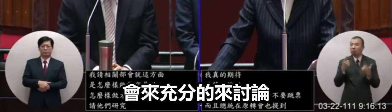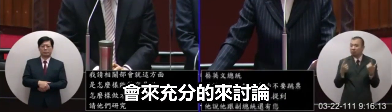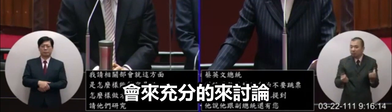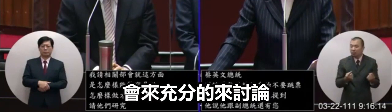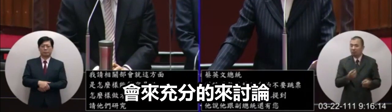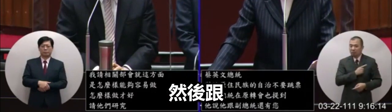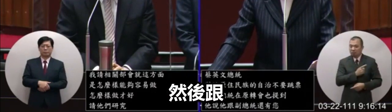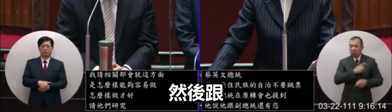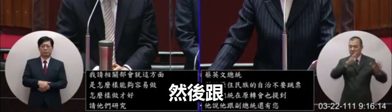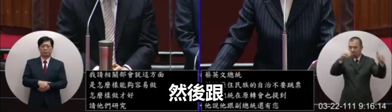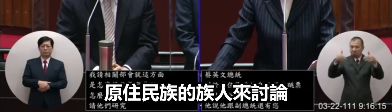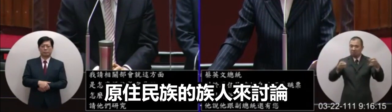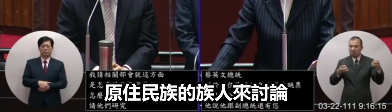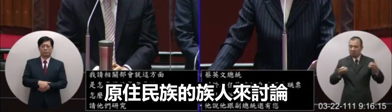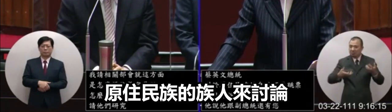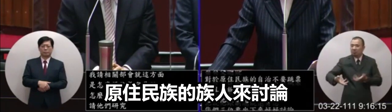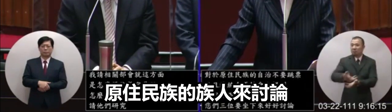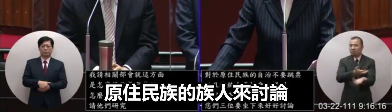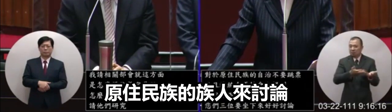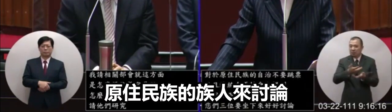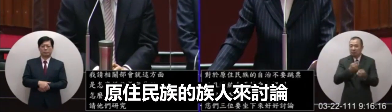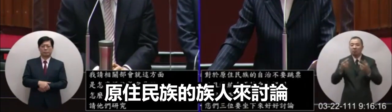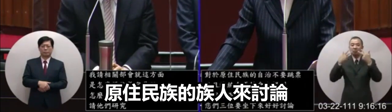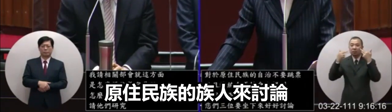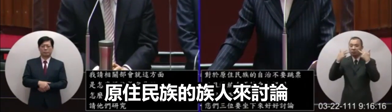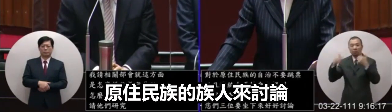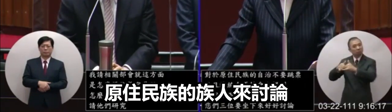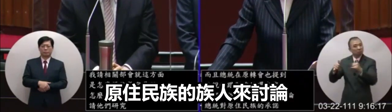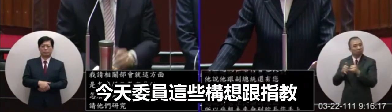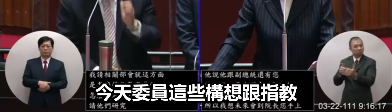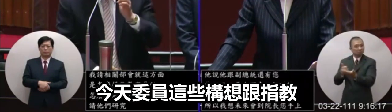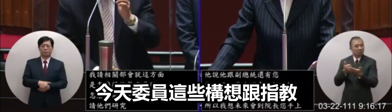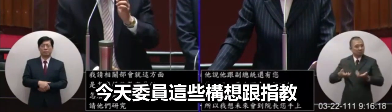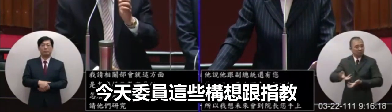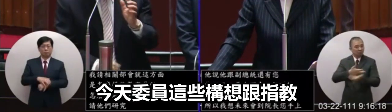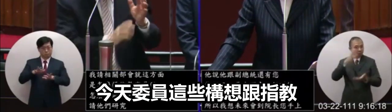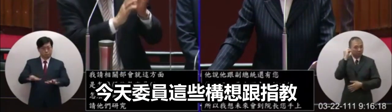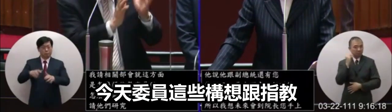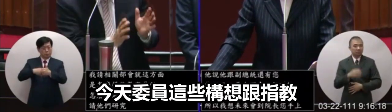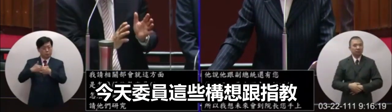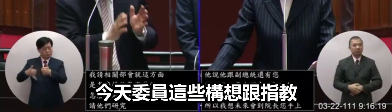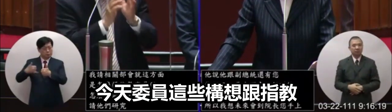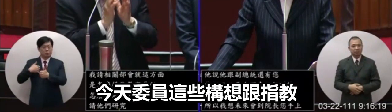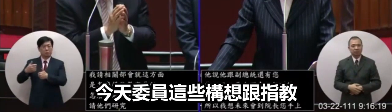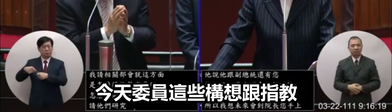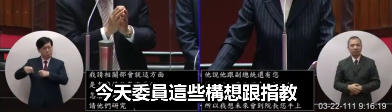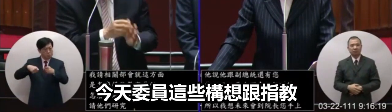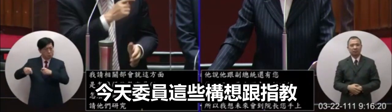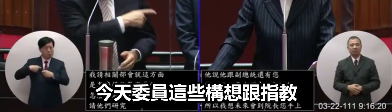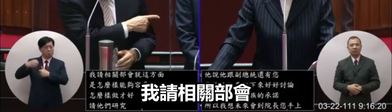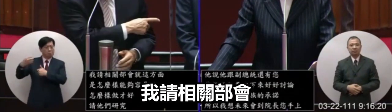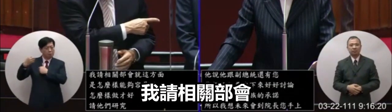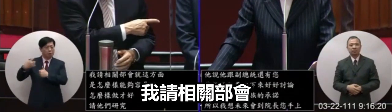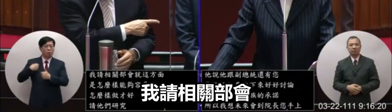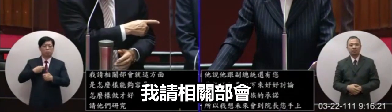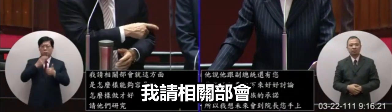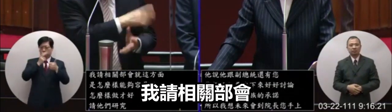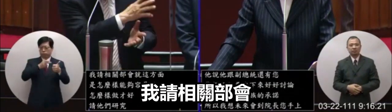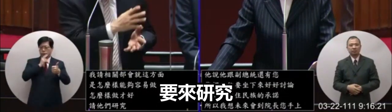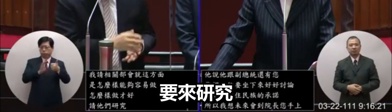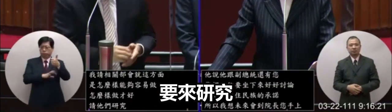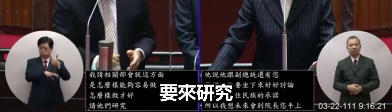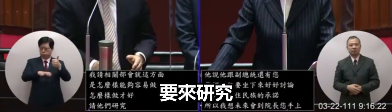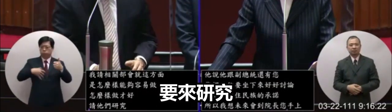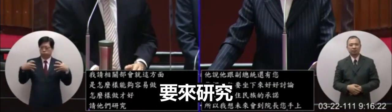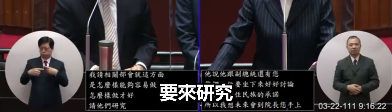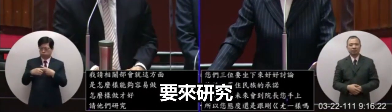充分的来讨论，然后跟原住民族的族人来讨论。 就今天委员这些构想跟指教，我请相关部